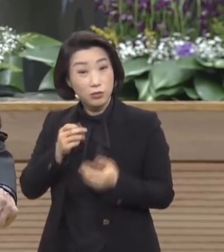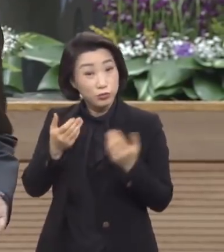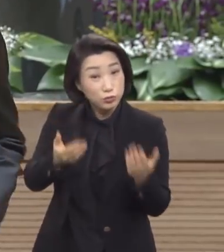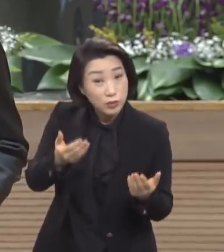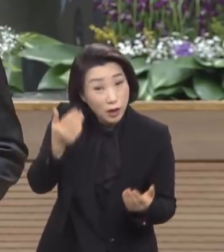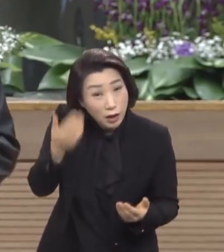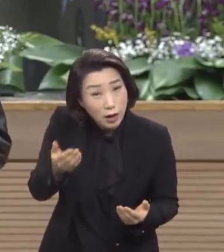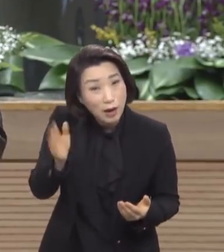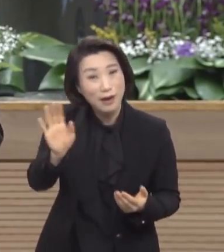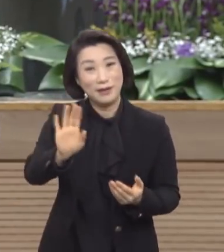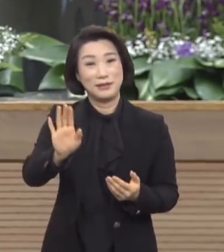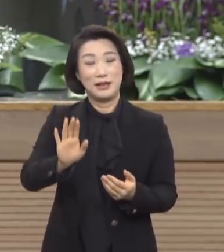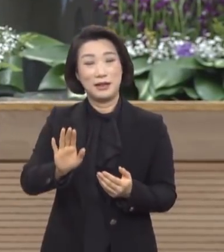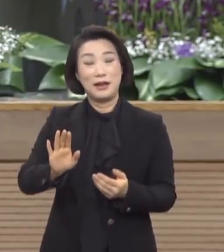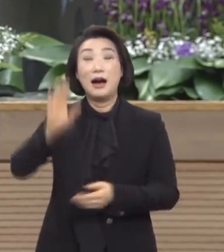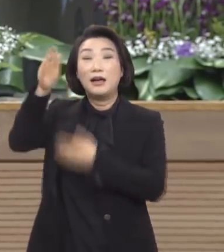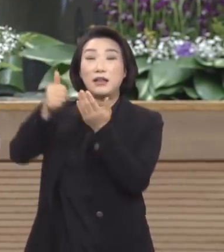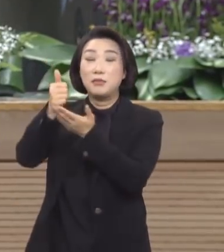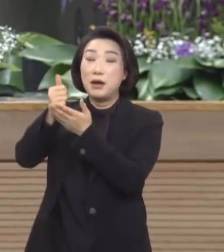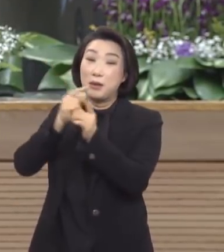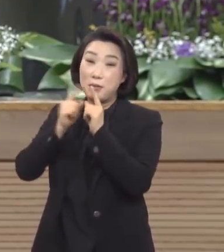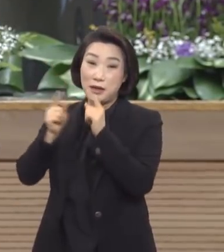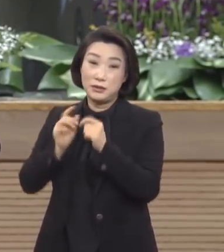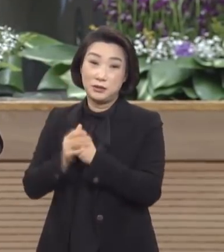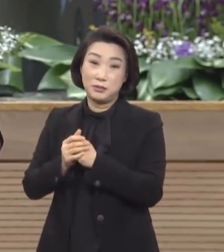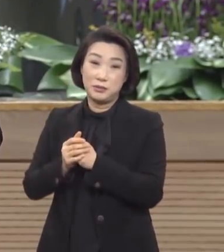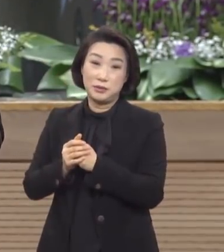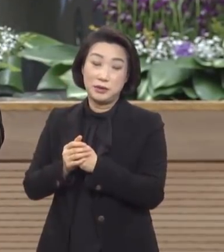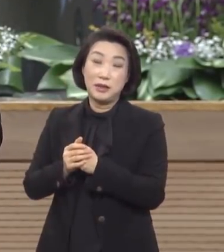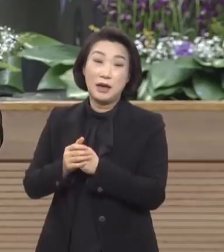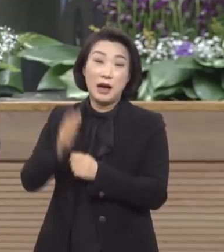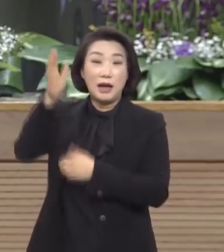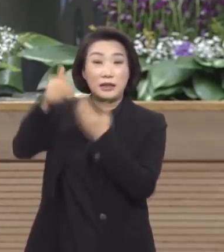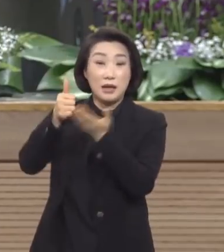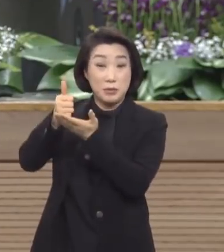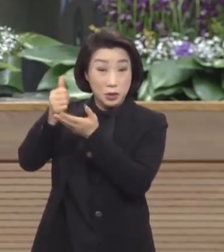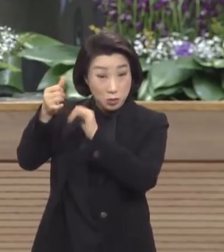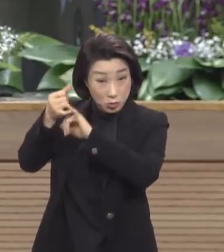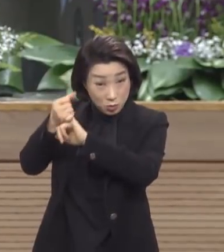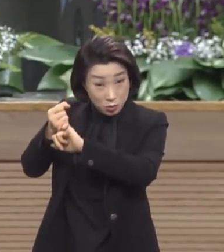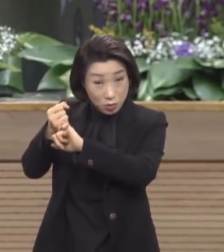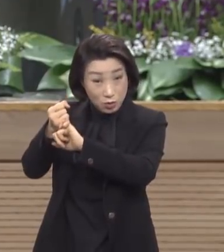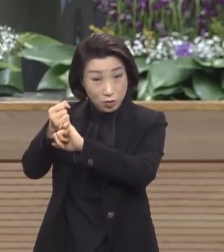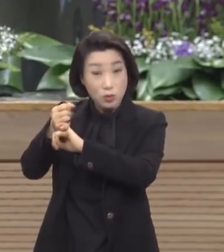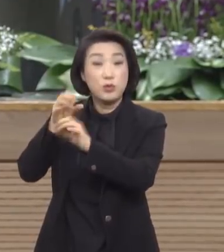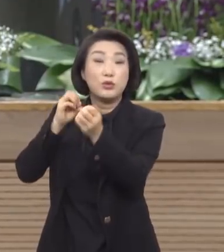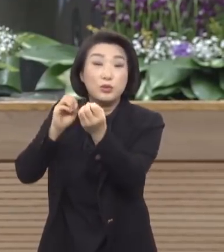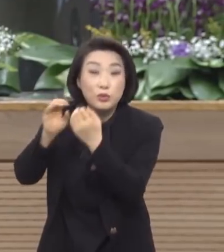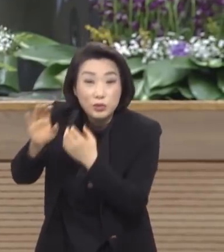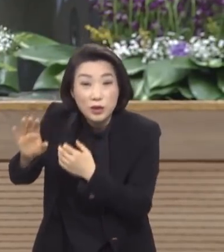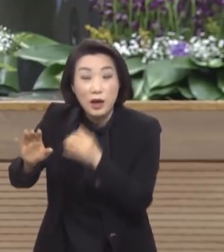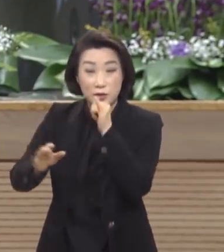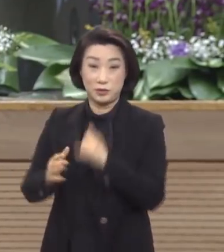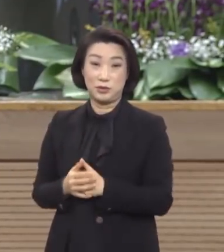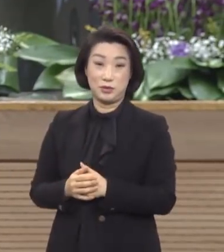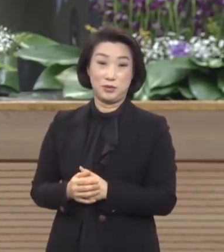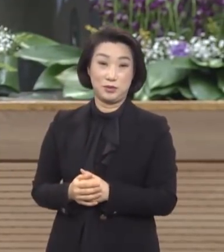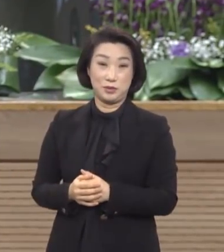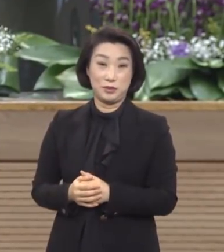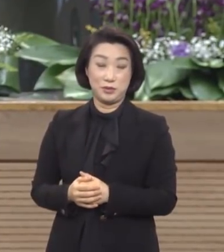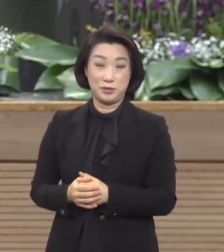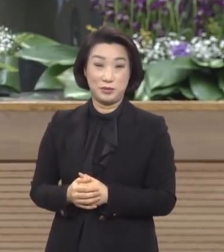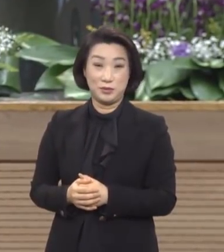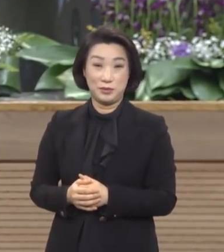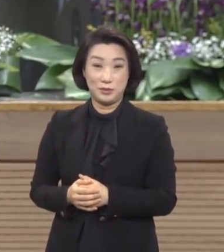것이 아니라 자기가 하신 말씀은 자기가 꼭 이루고 이루어지게